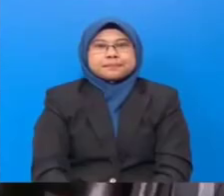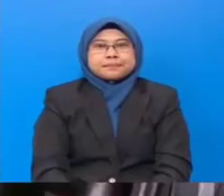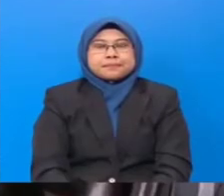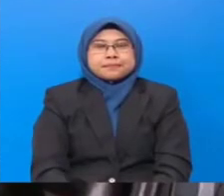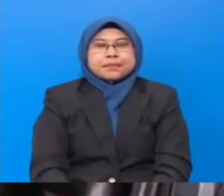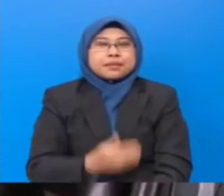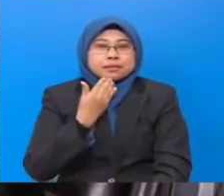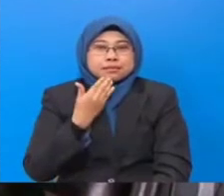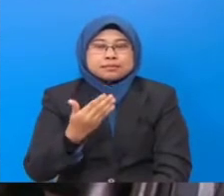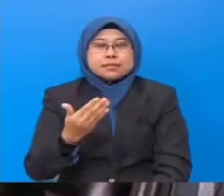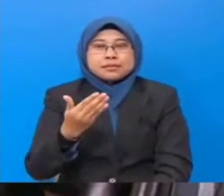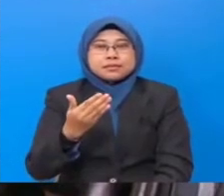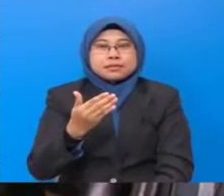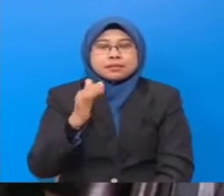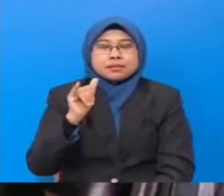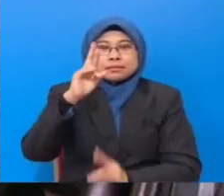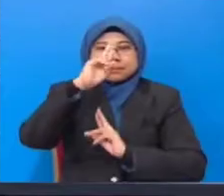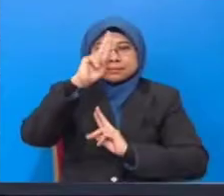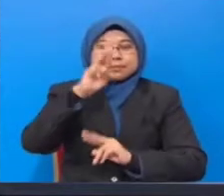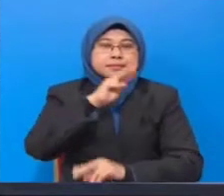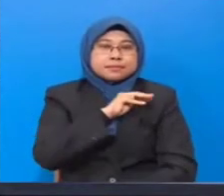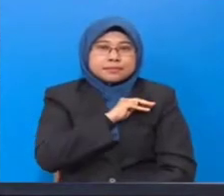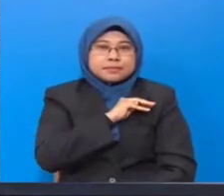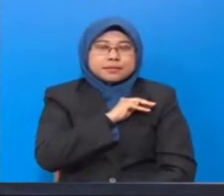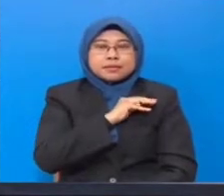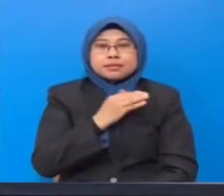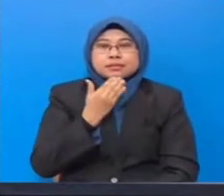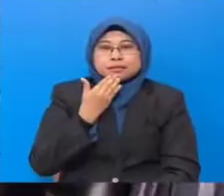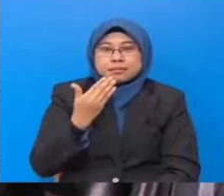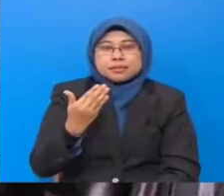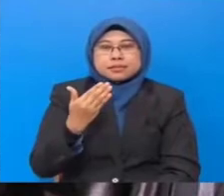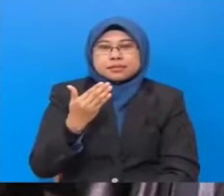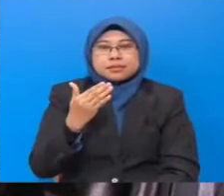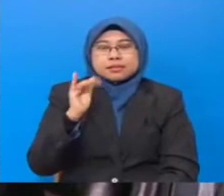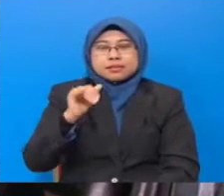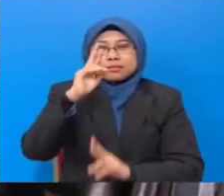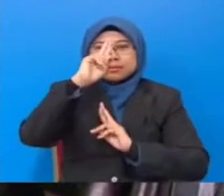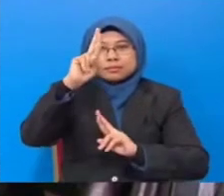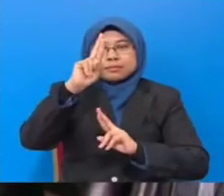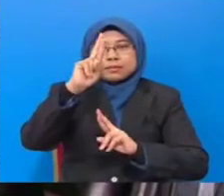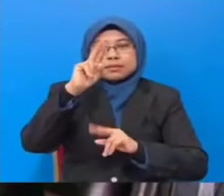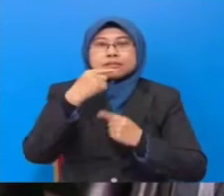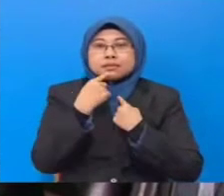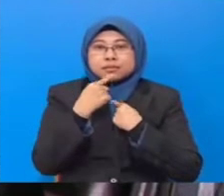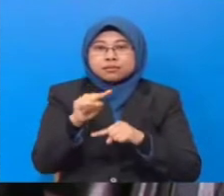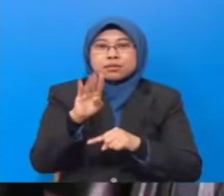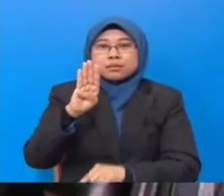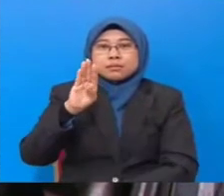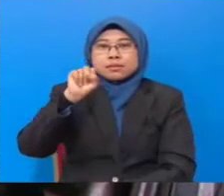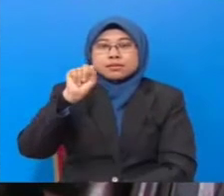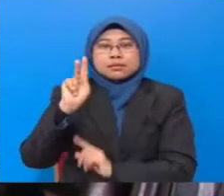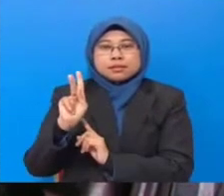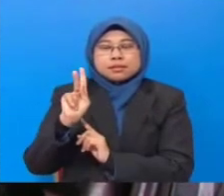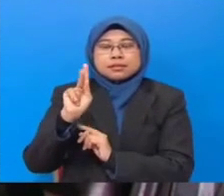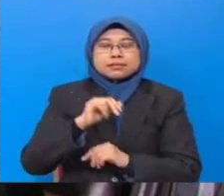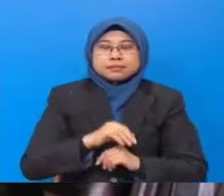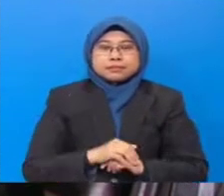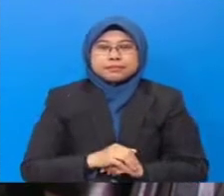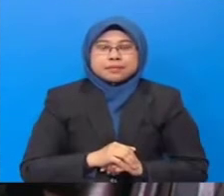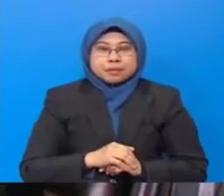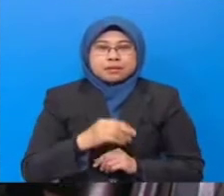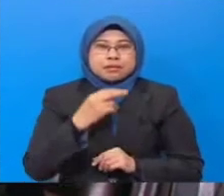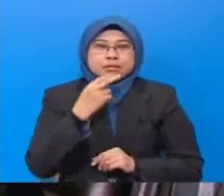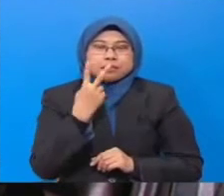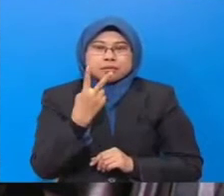semoga c yang memang try the Makasih ya bahwa menteri atas jawaban berkaitan dengan dsq kalau